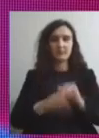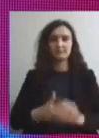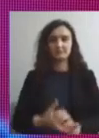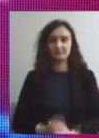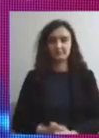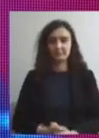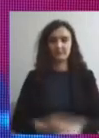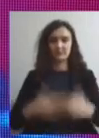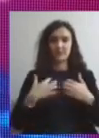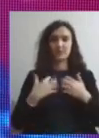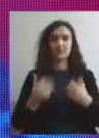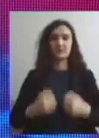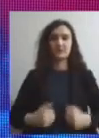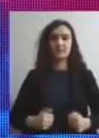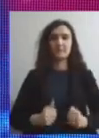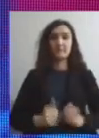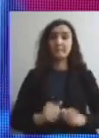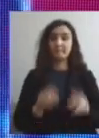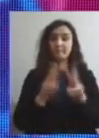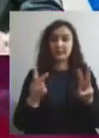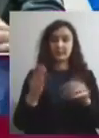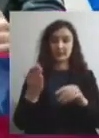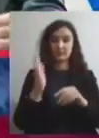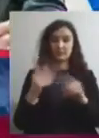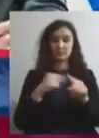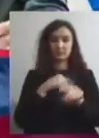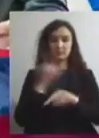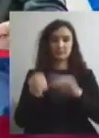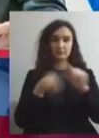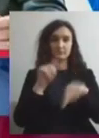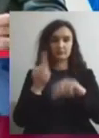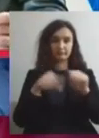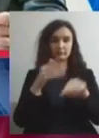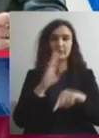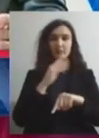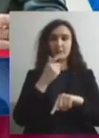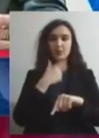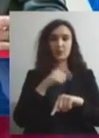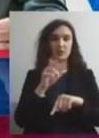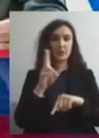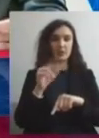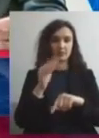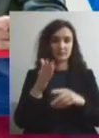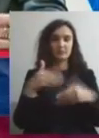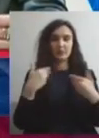ჯანდაცვის მინისტრი ეკატერინე ტიკარაძე უპასუხებს ახლა მოამბის შეკითხვებს. პირდაპირ ეთერში ქალბატონო ეკატერინე, საღამო მშვიდობისა.